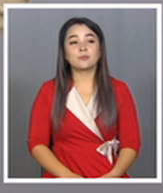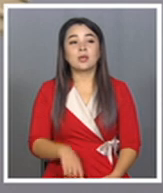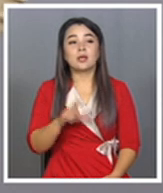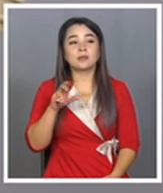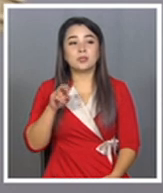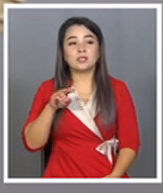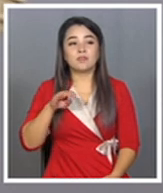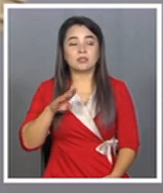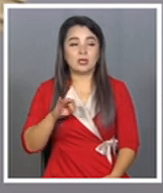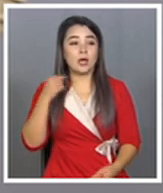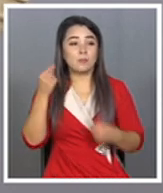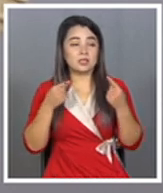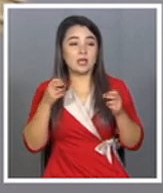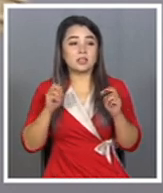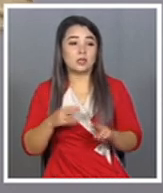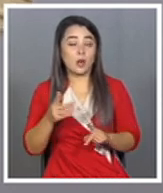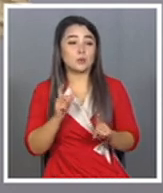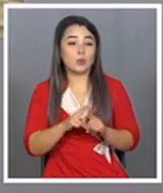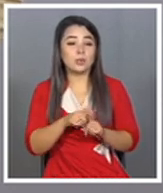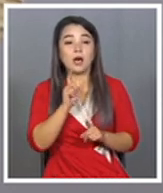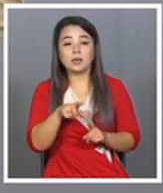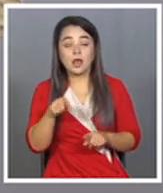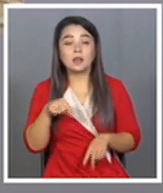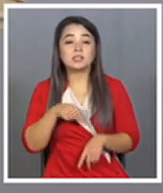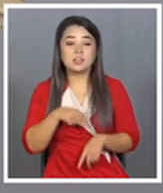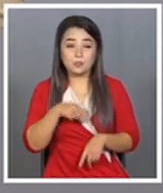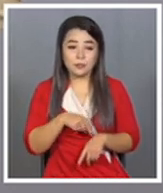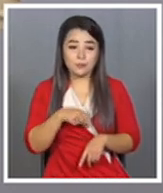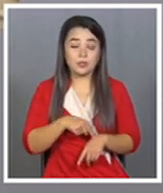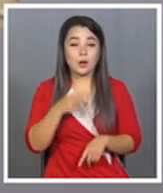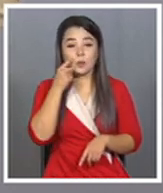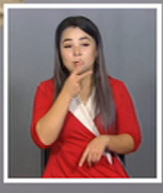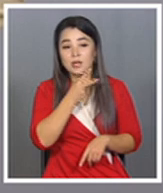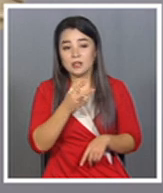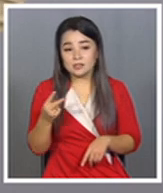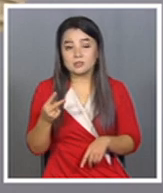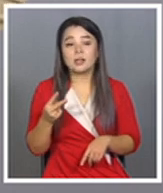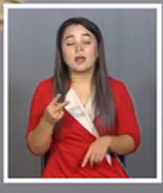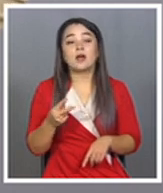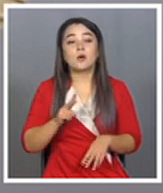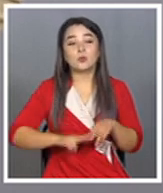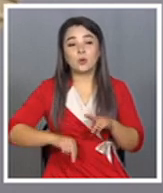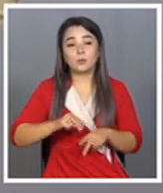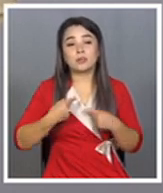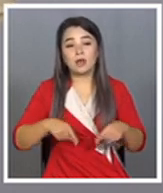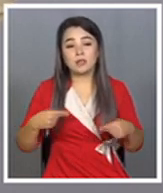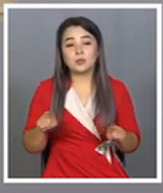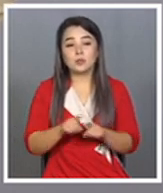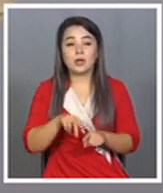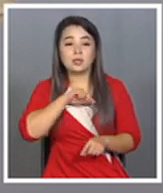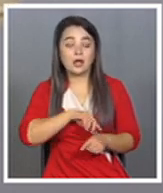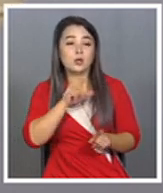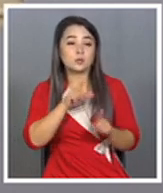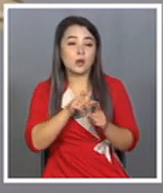Экспрессивті эмоционалды сөздер адамның сезімін, көзқарасын, көңіл-күйдің түрлі иірімін білдіретін